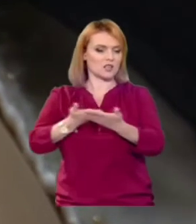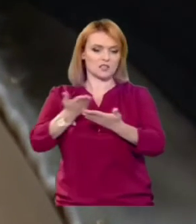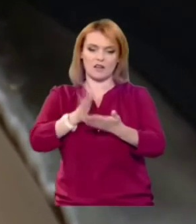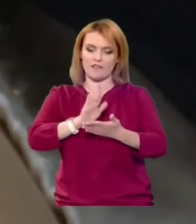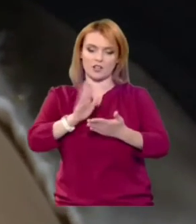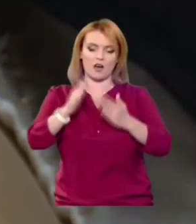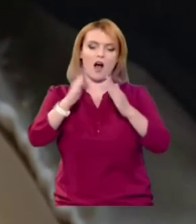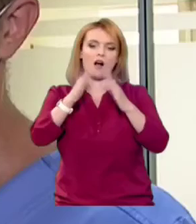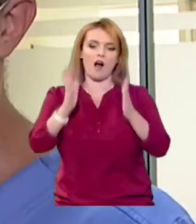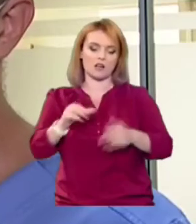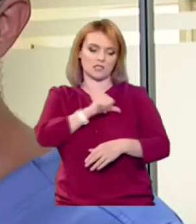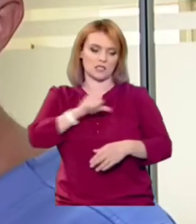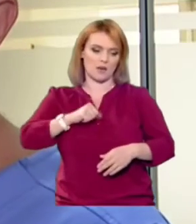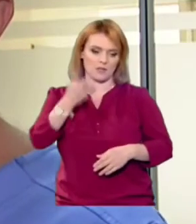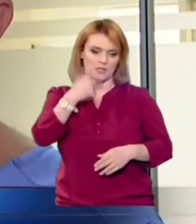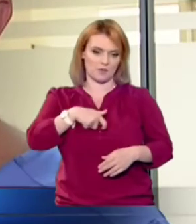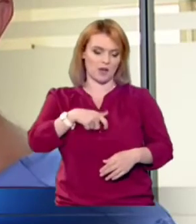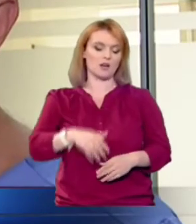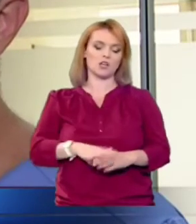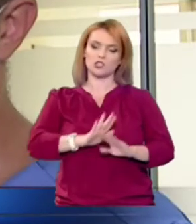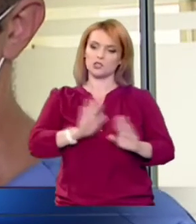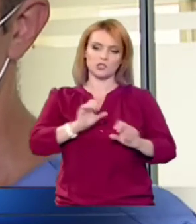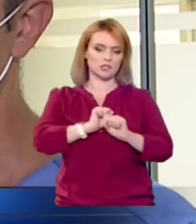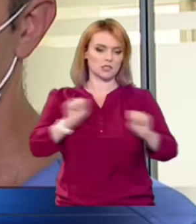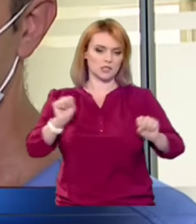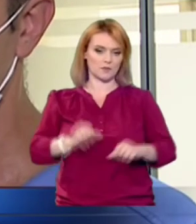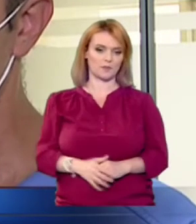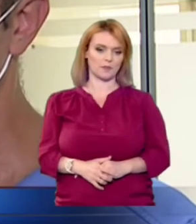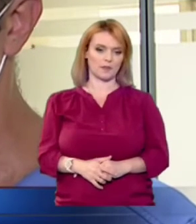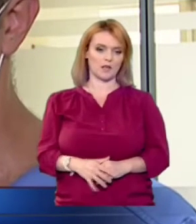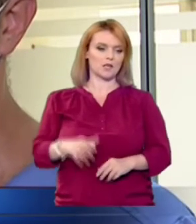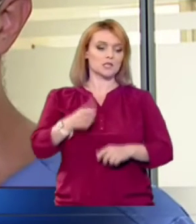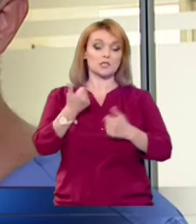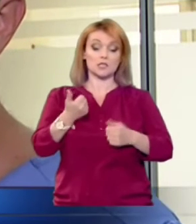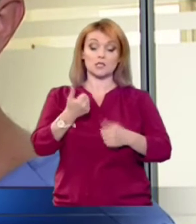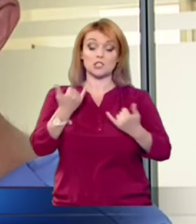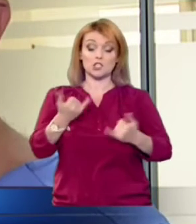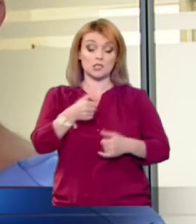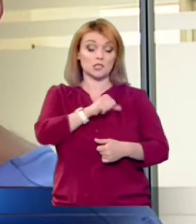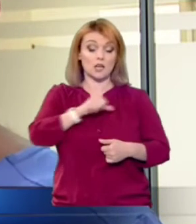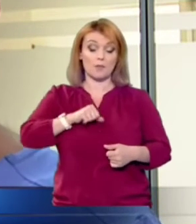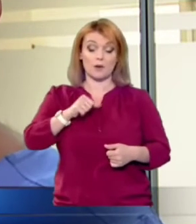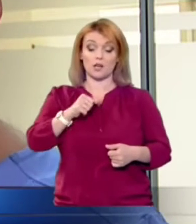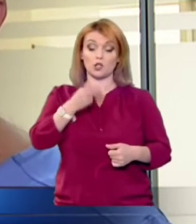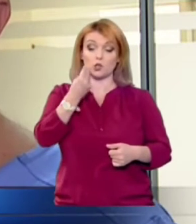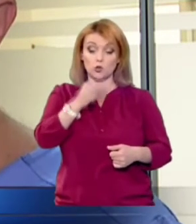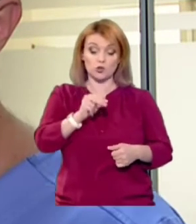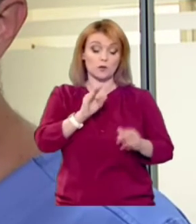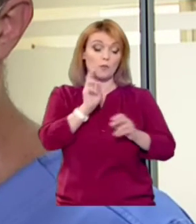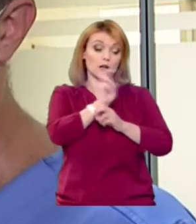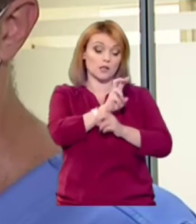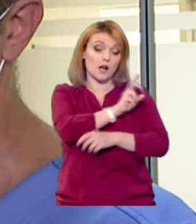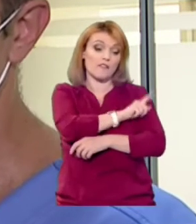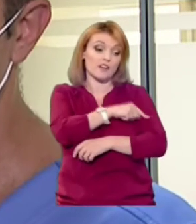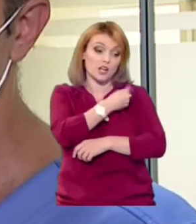consecințe foarte grave. La moment, metoda cea mai actuală, cea mai sigură și inofensivă este lazeroterapie, deci foarte ușor se înlătură prin